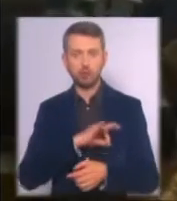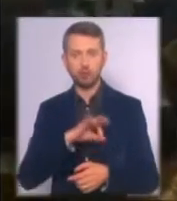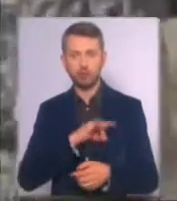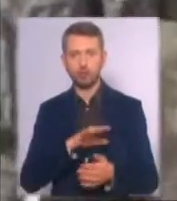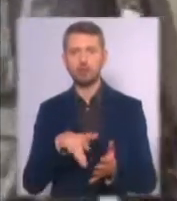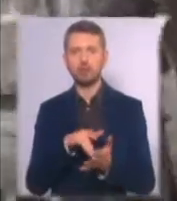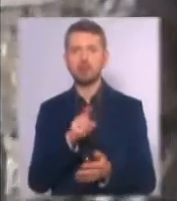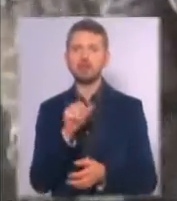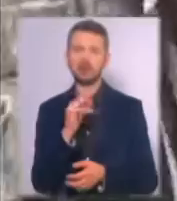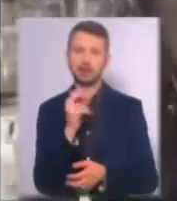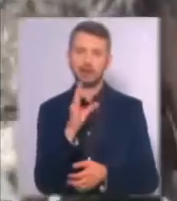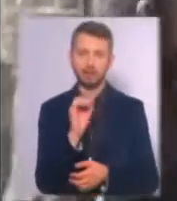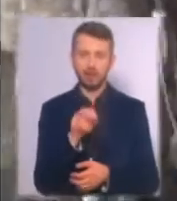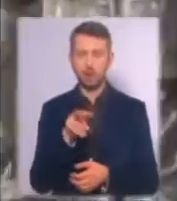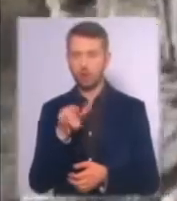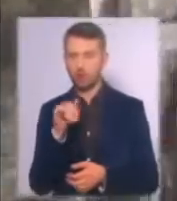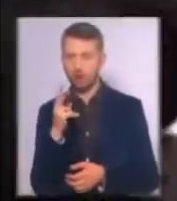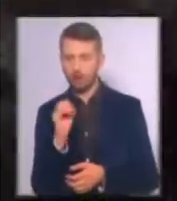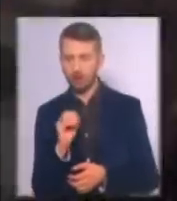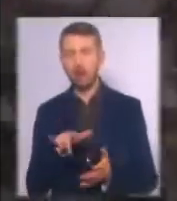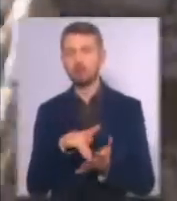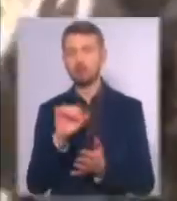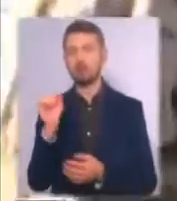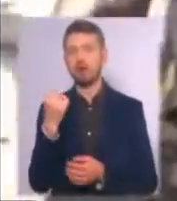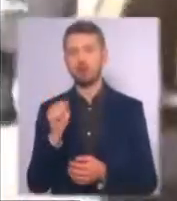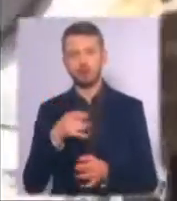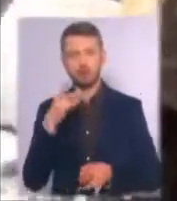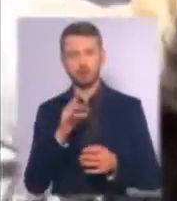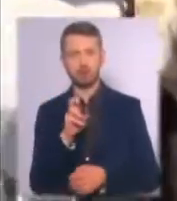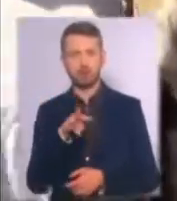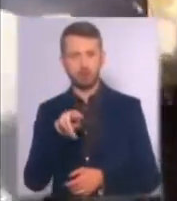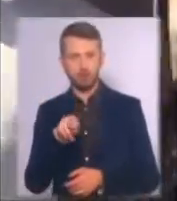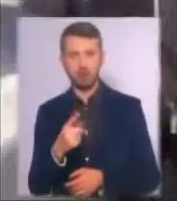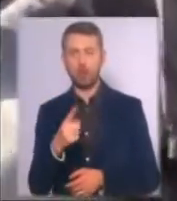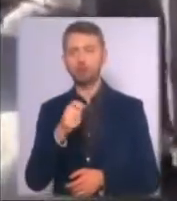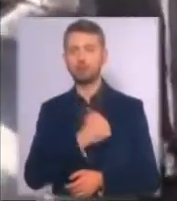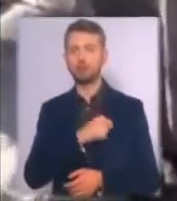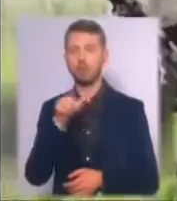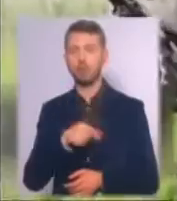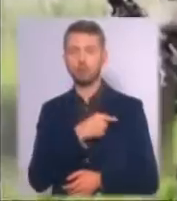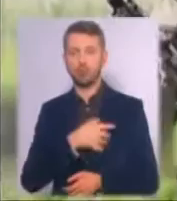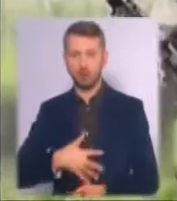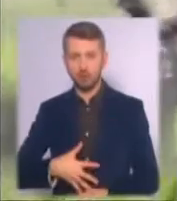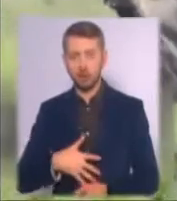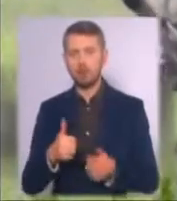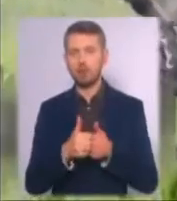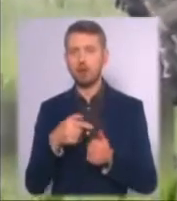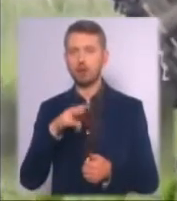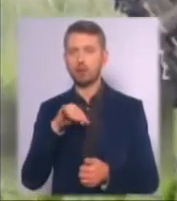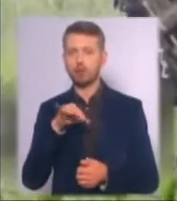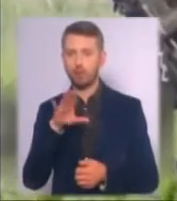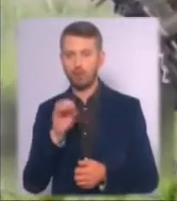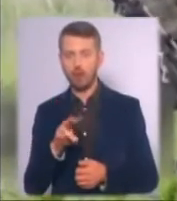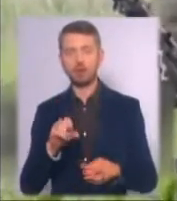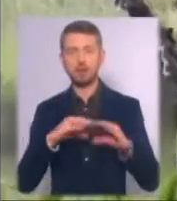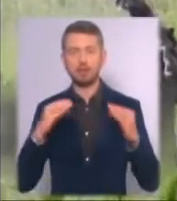Зайцевого та Луганського. А по Авдіївці гатили з БМП. Один боєць зазнав поранення, біля Гнутового на міні підірвався трактор. Водія шпиталювали